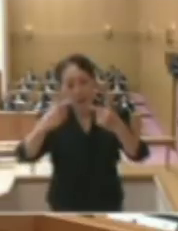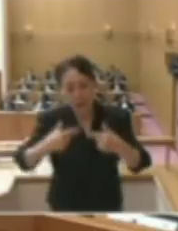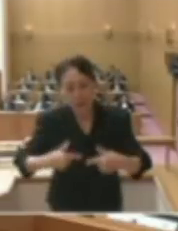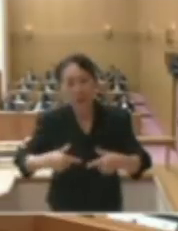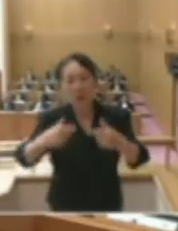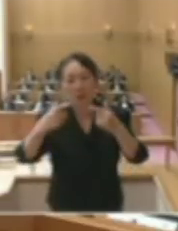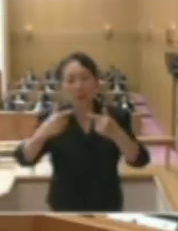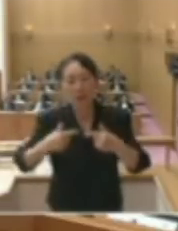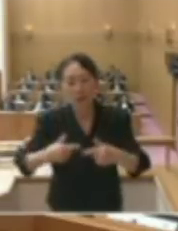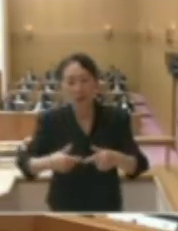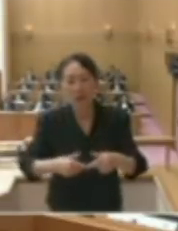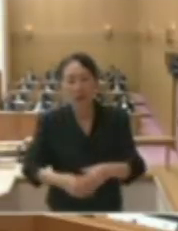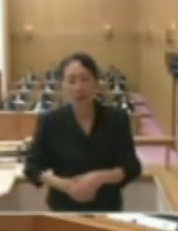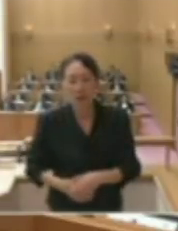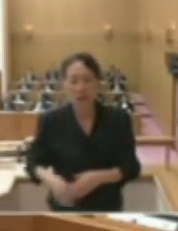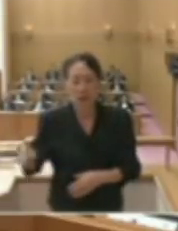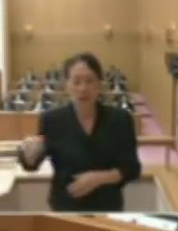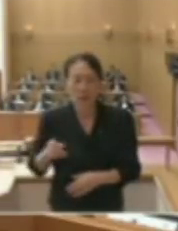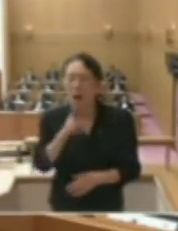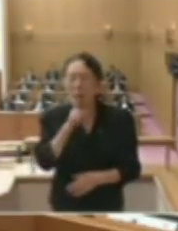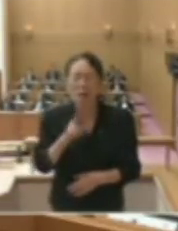毎日行政の犬、黙っとけ、